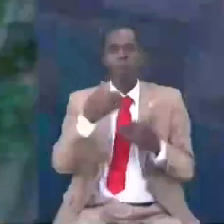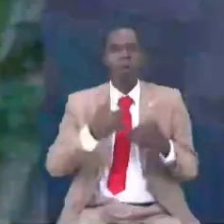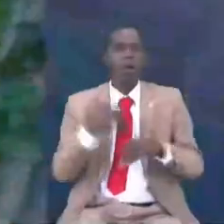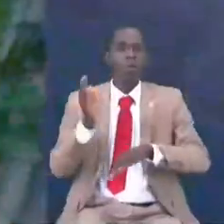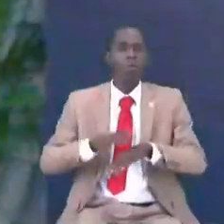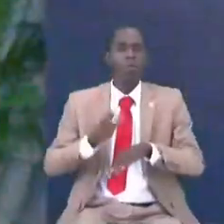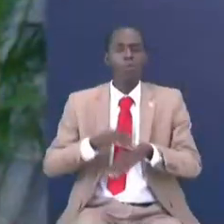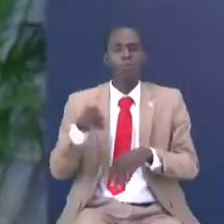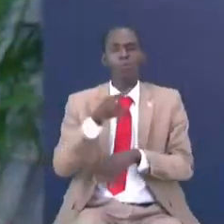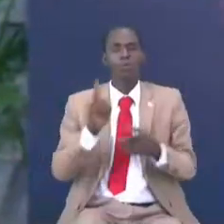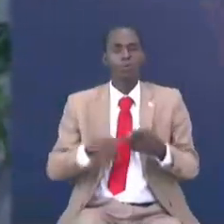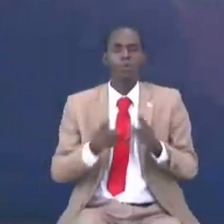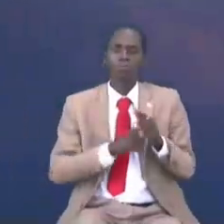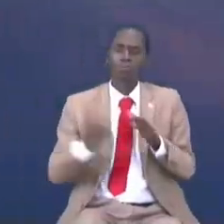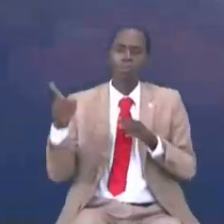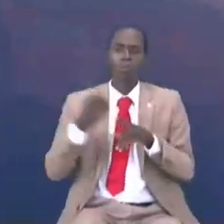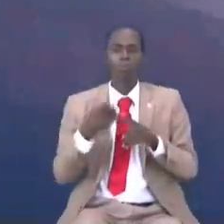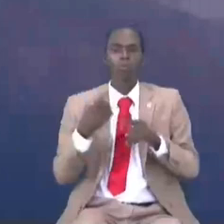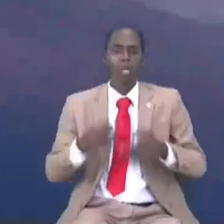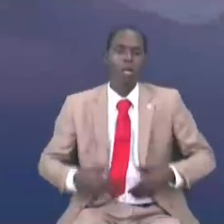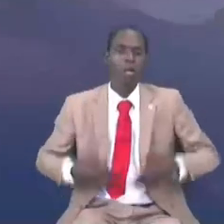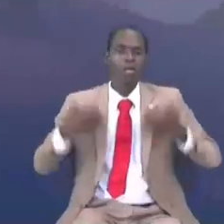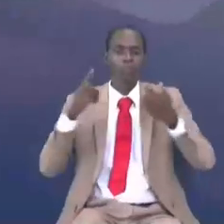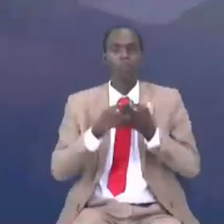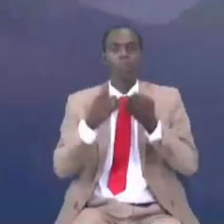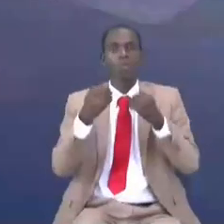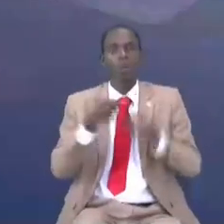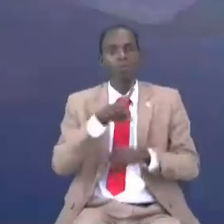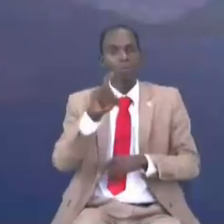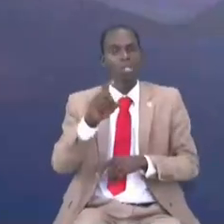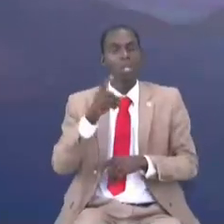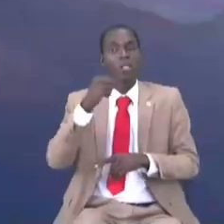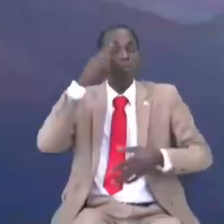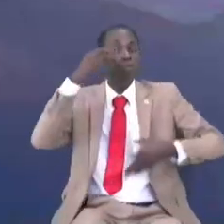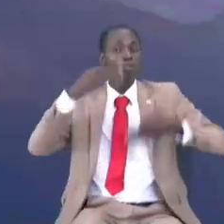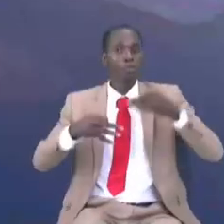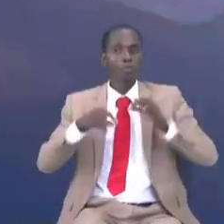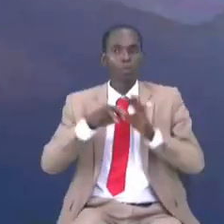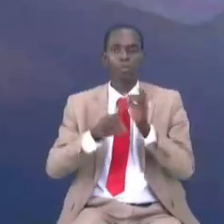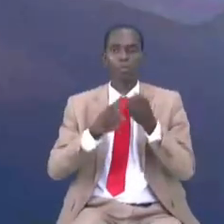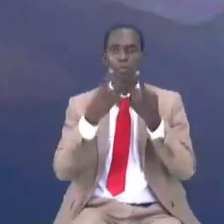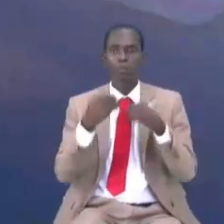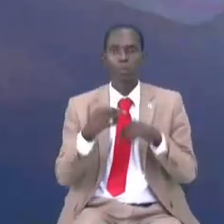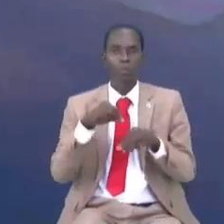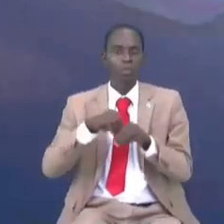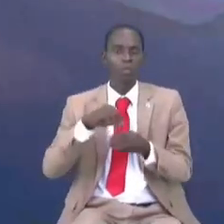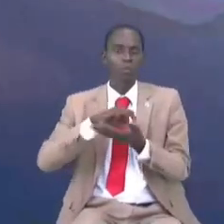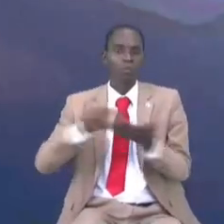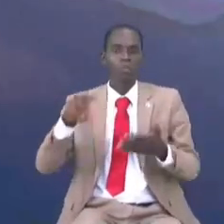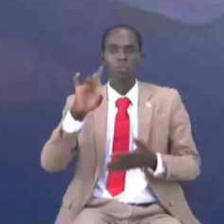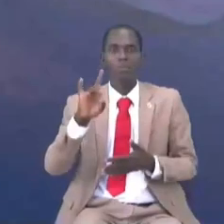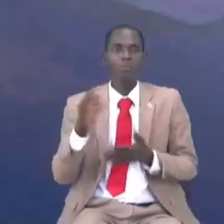Le jugement à venir. Dans le verset 8, il nous dit, « Produisez donc des fruits dignes de